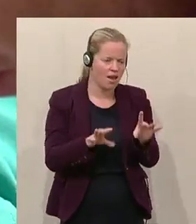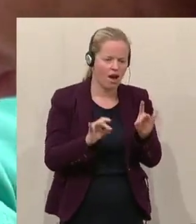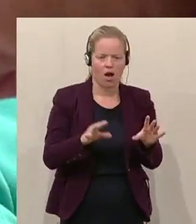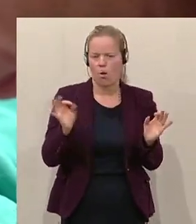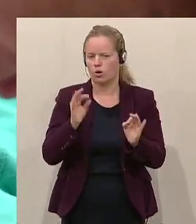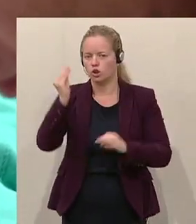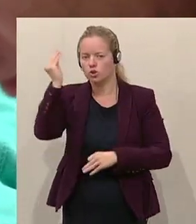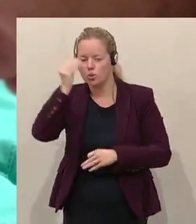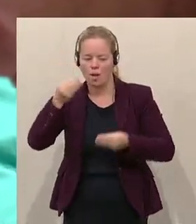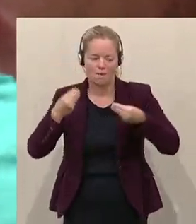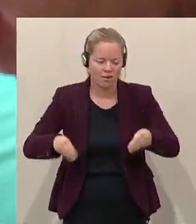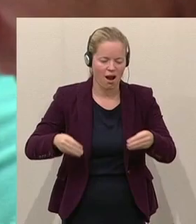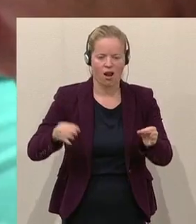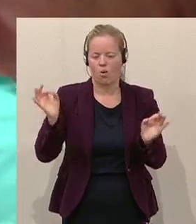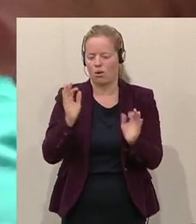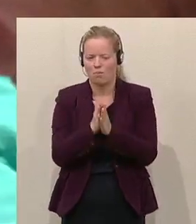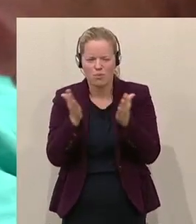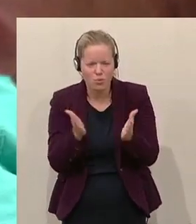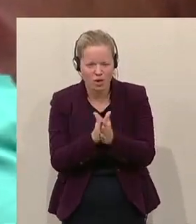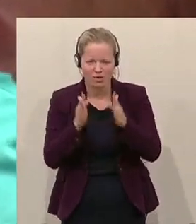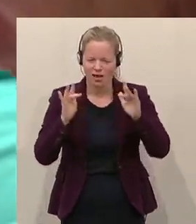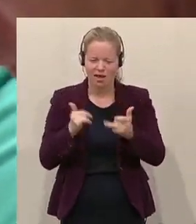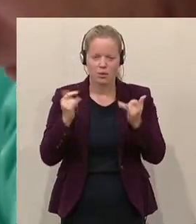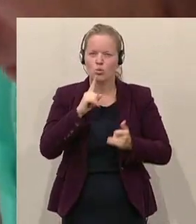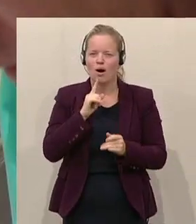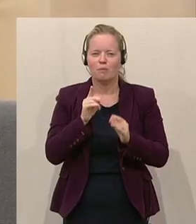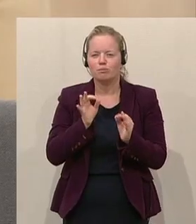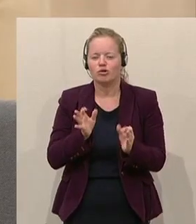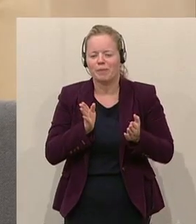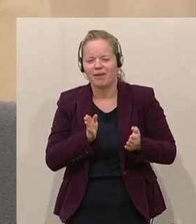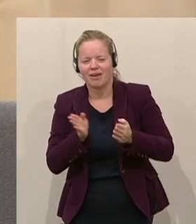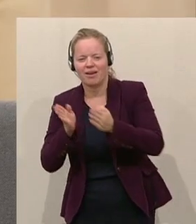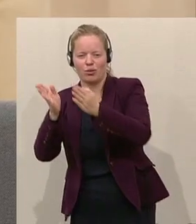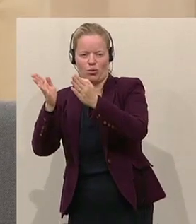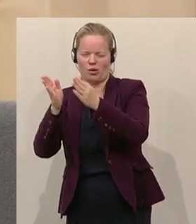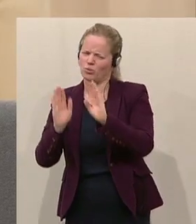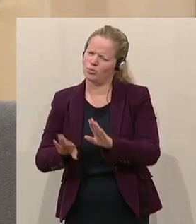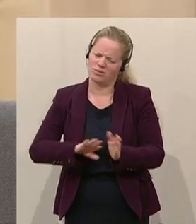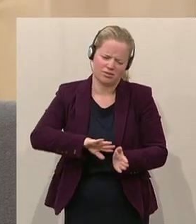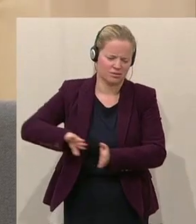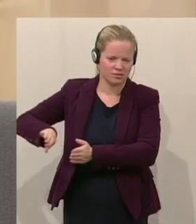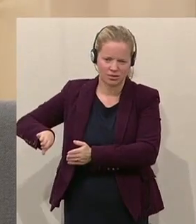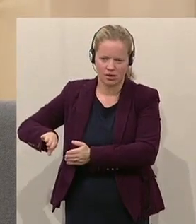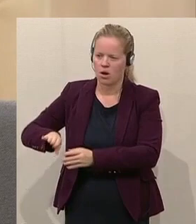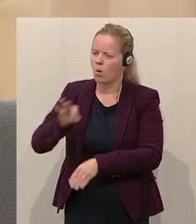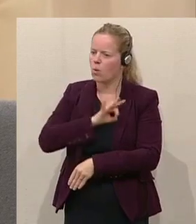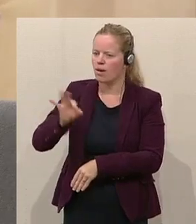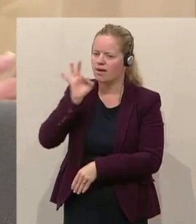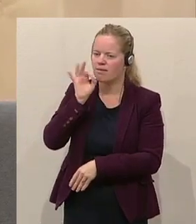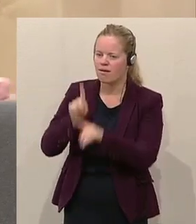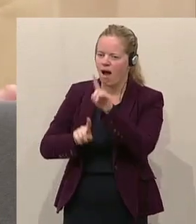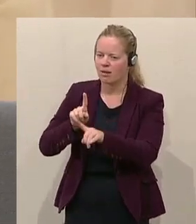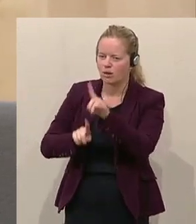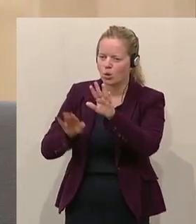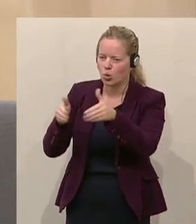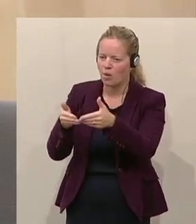auch Schulmaterialien, Schulbüchern und dergleichen, die tendenziös sind, einseitig sind. Ich habe gerade wieder gehört von meiner Kollegin Carmen Gartl-Gruber, dass sie beispielsweise